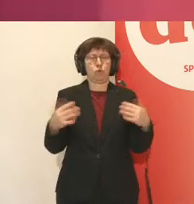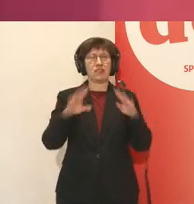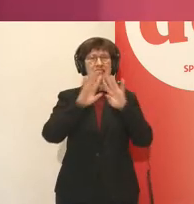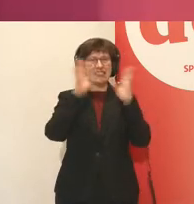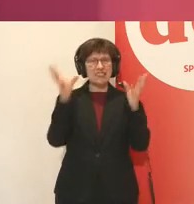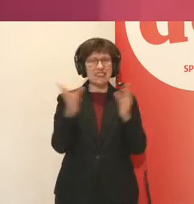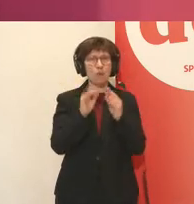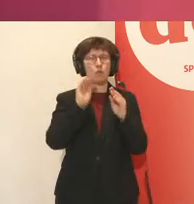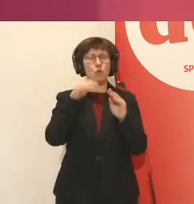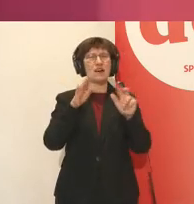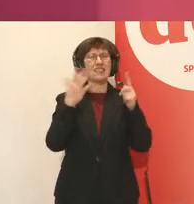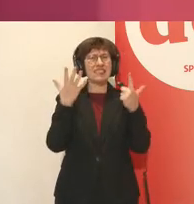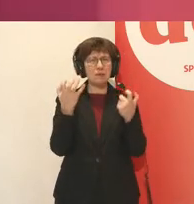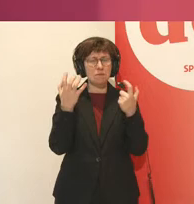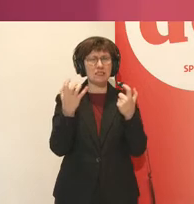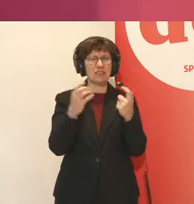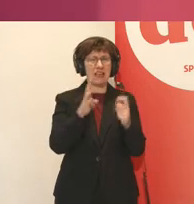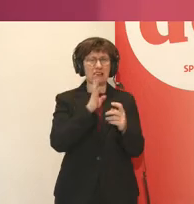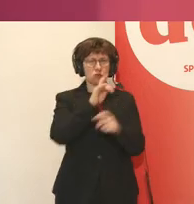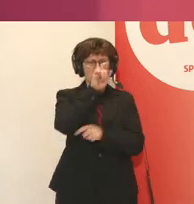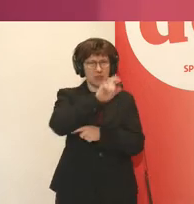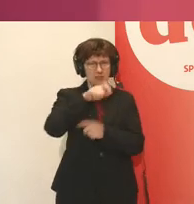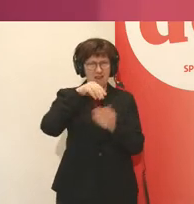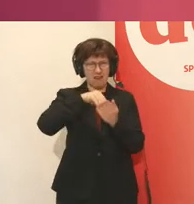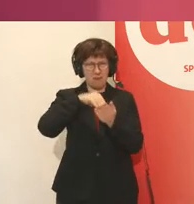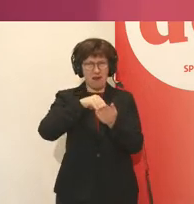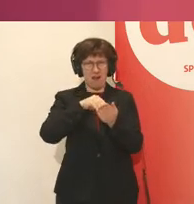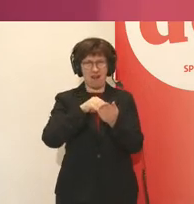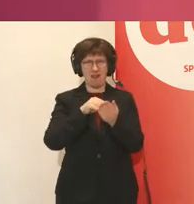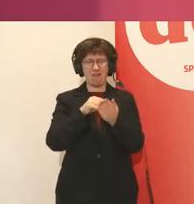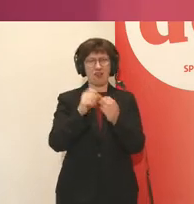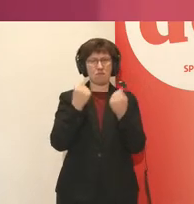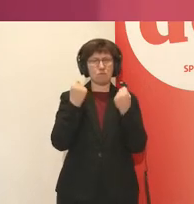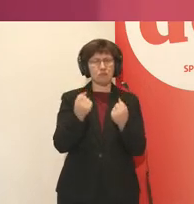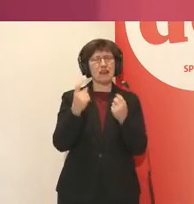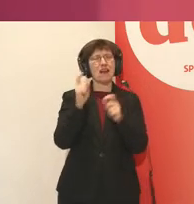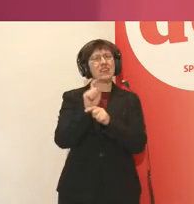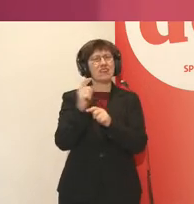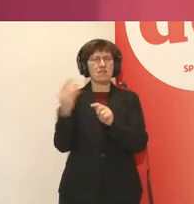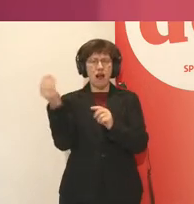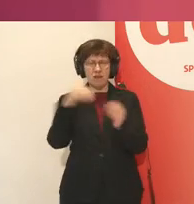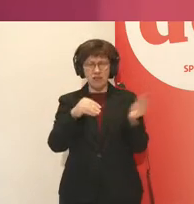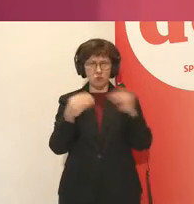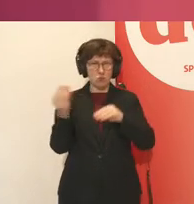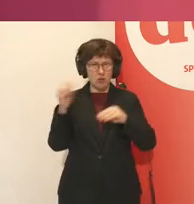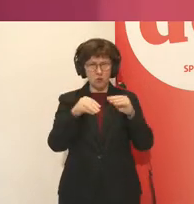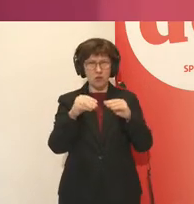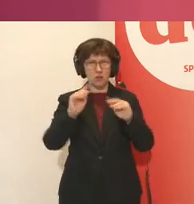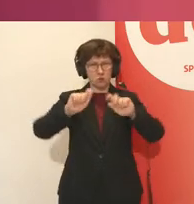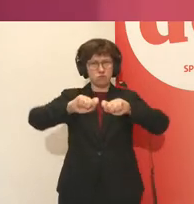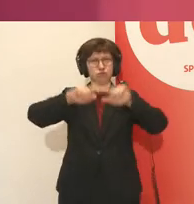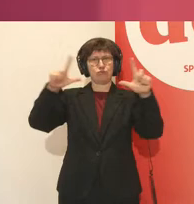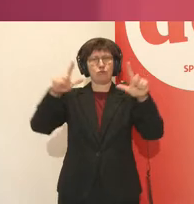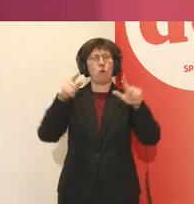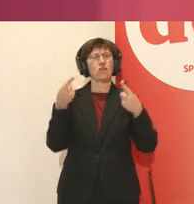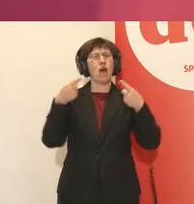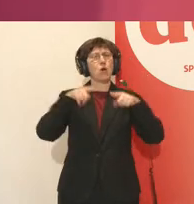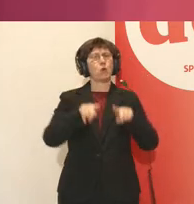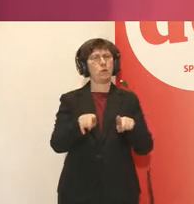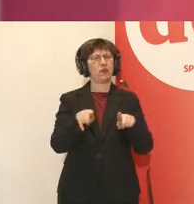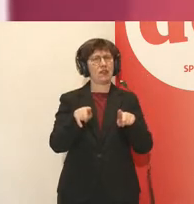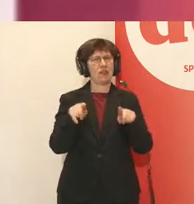sind über 70 speakerin und speaker heute mit dabei die meisten digital zugeschaltet oder auch in hybriden